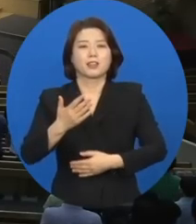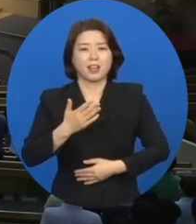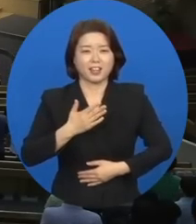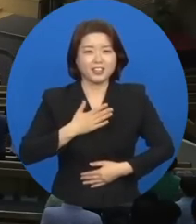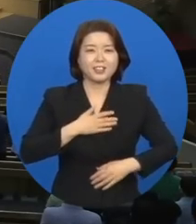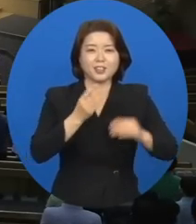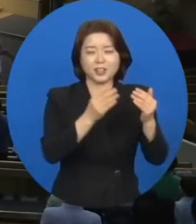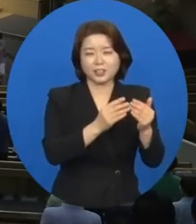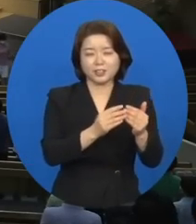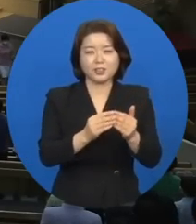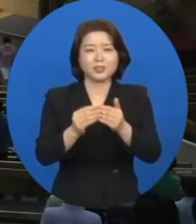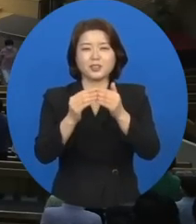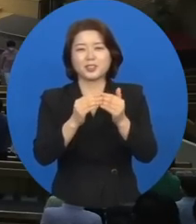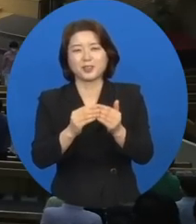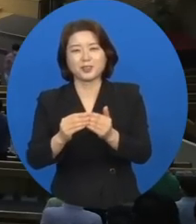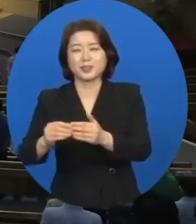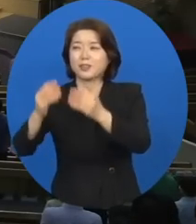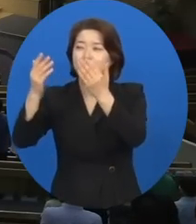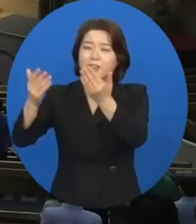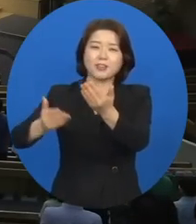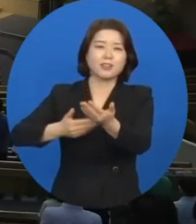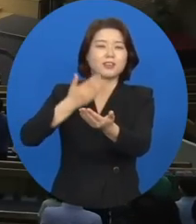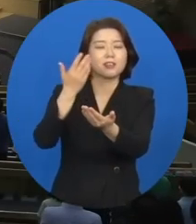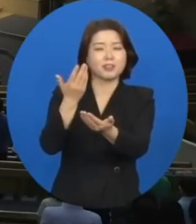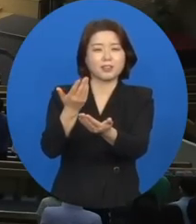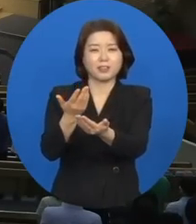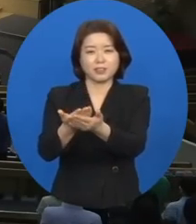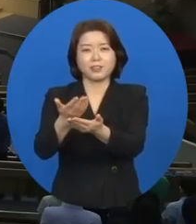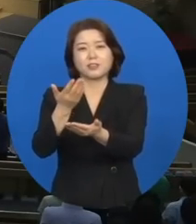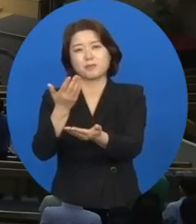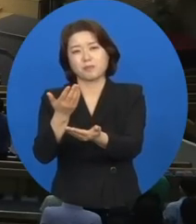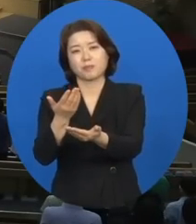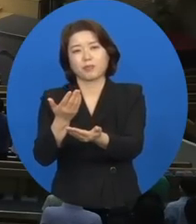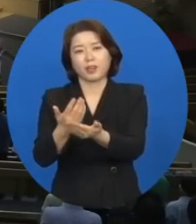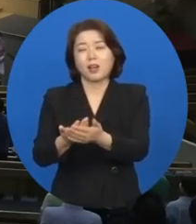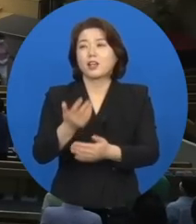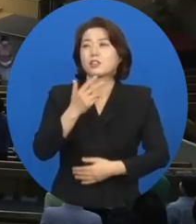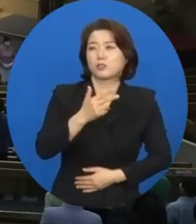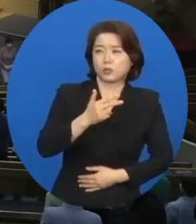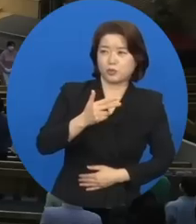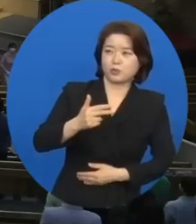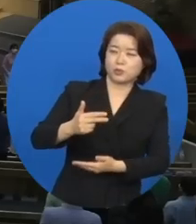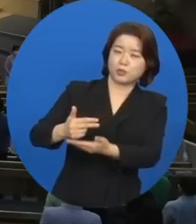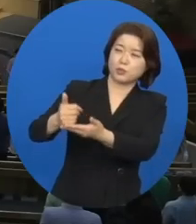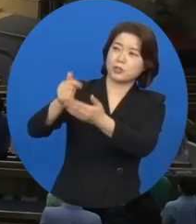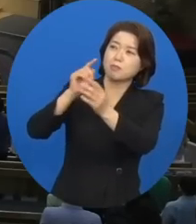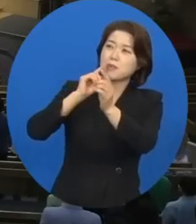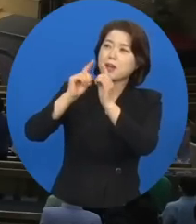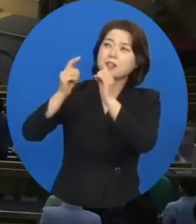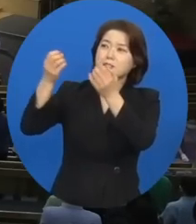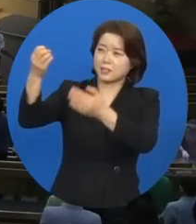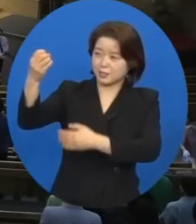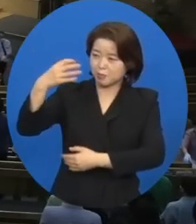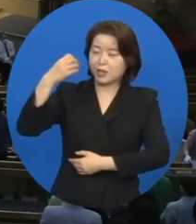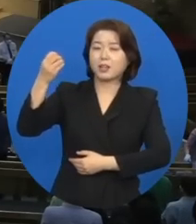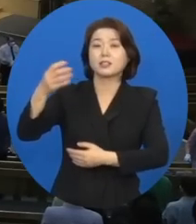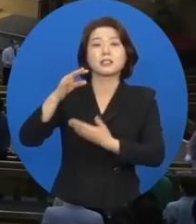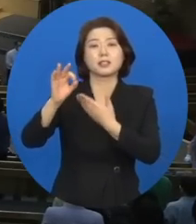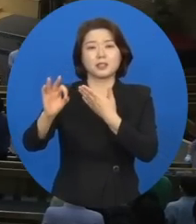주님 나를 이끄소서. 주님 말씀하시면 주님